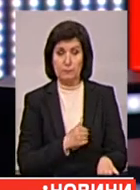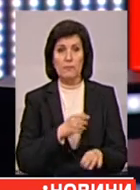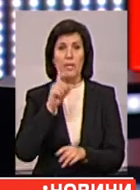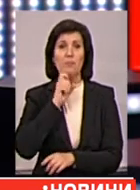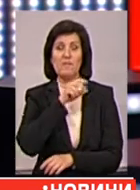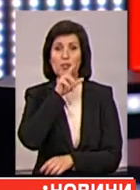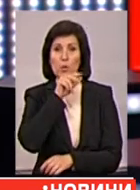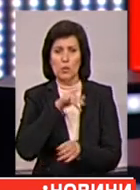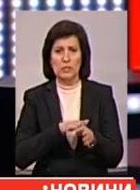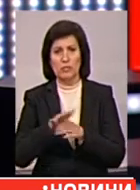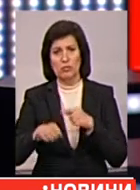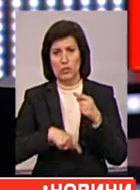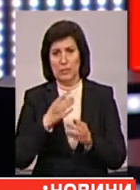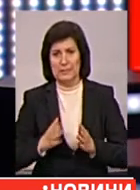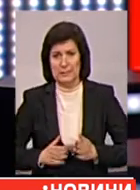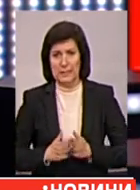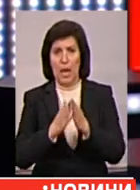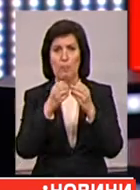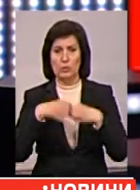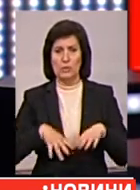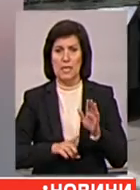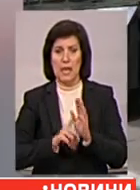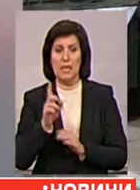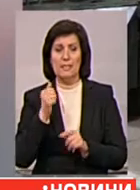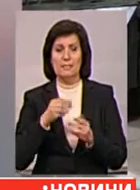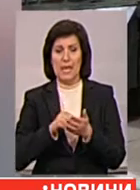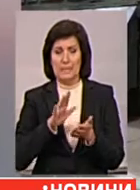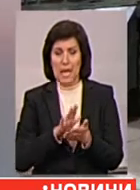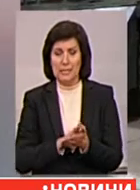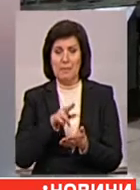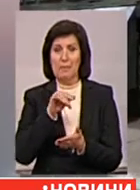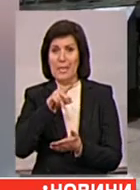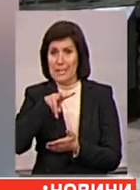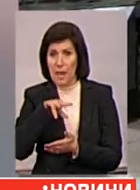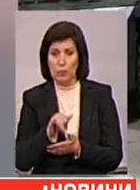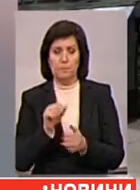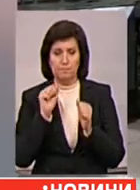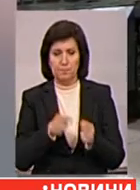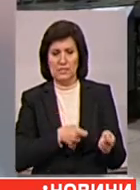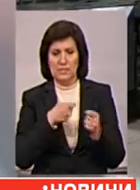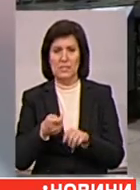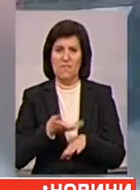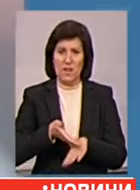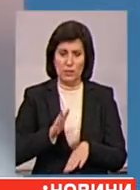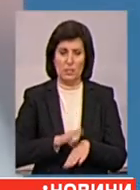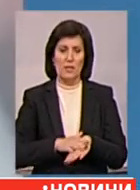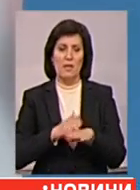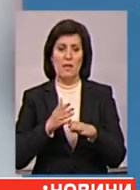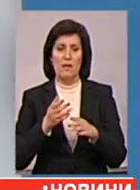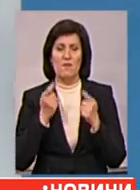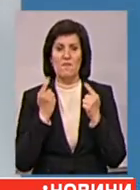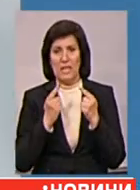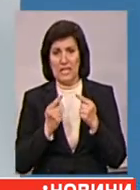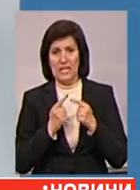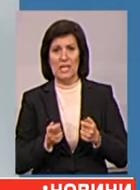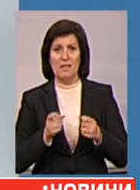Північна Корея здійснила черговий запуск балістичної ракети. За даними Пхеньяна, вона здатна нести великі і важкі ядерні боєголовки.